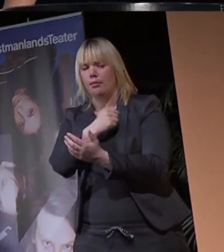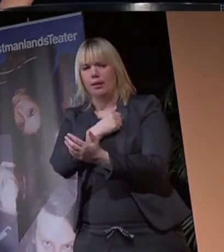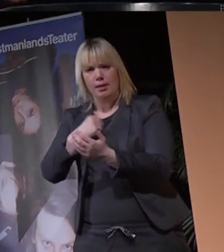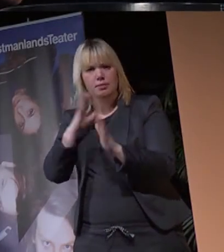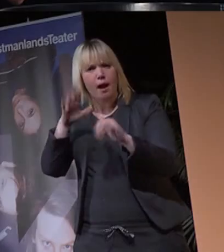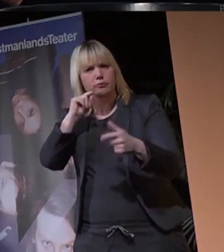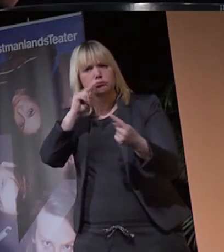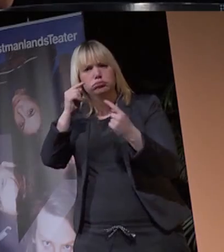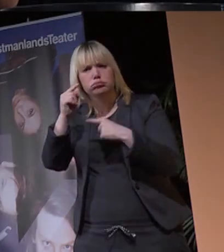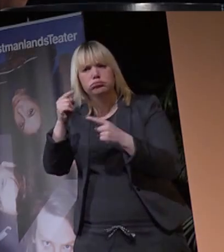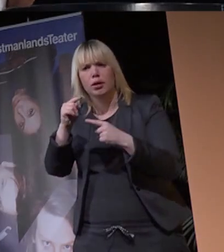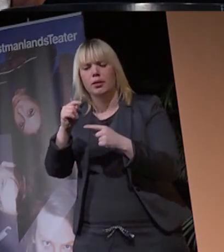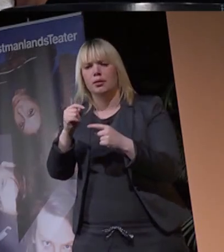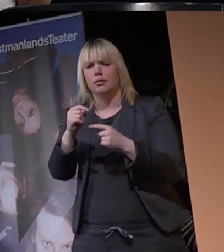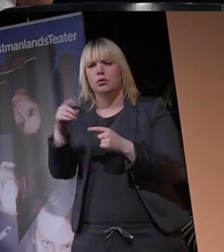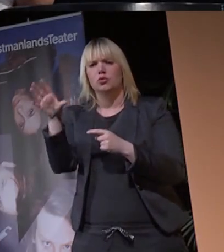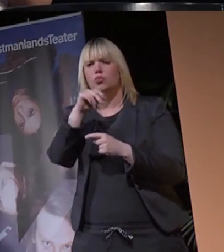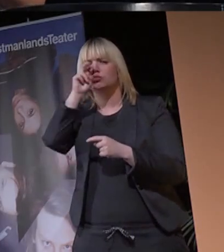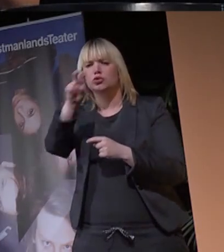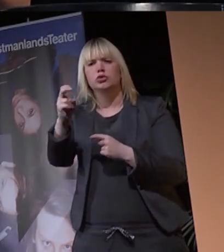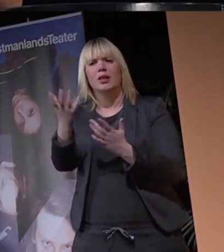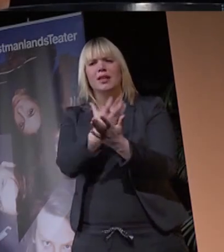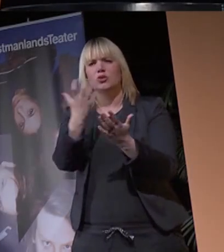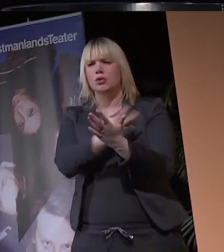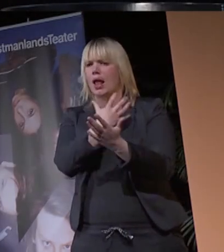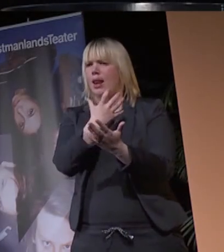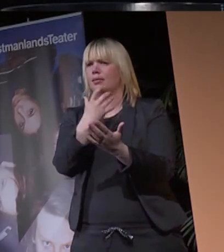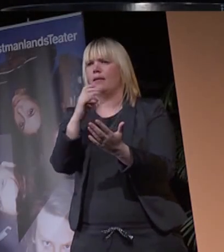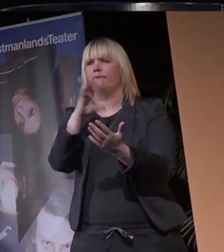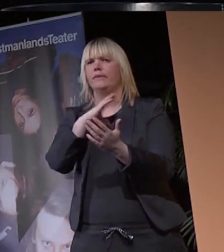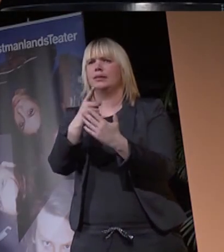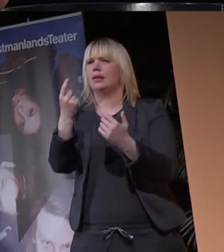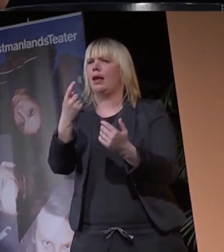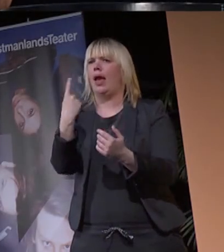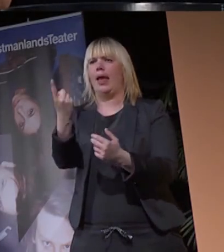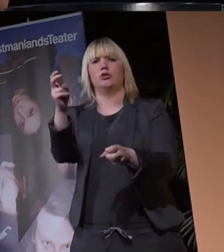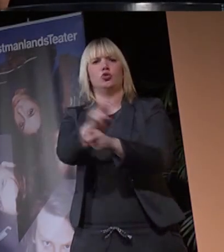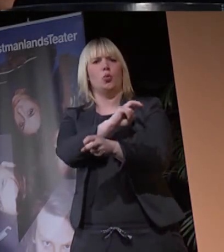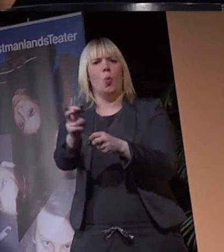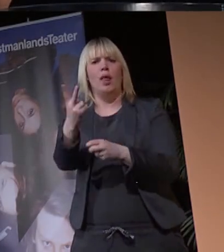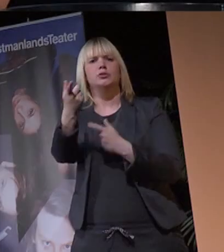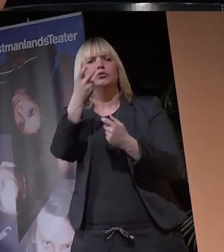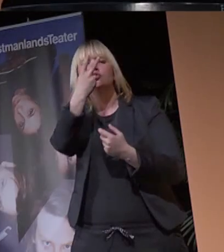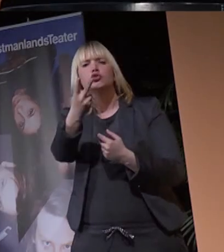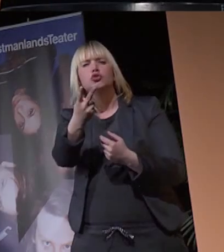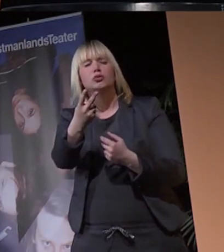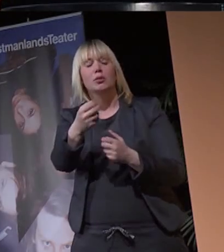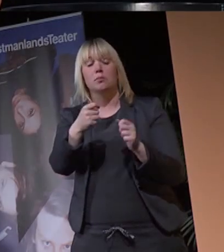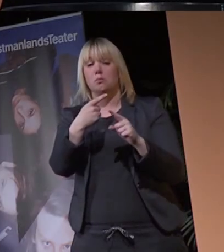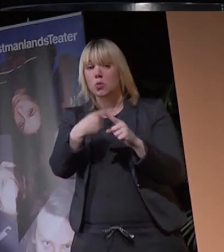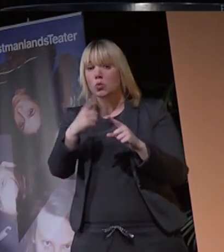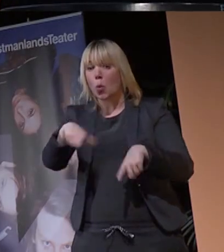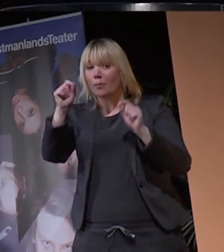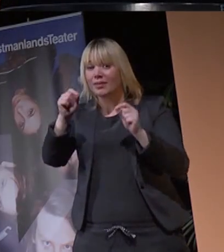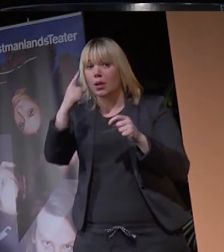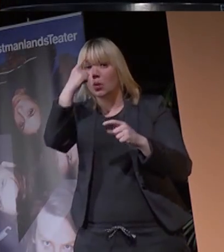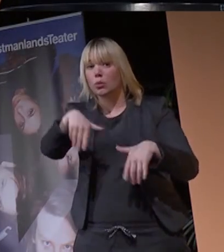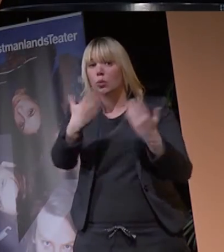ju tydligt att det finns ju inget nationellt grepp om den. Och den är också inte jämlik och det ser väldigt olika ut,